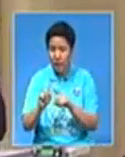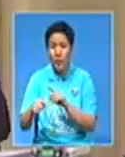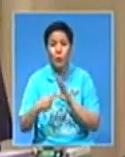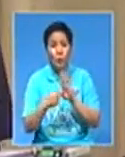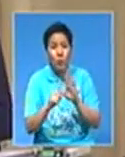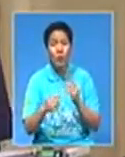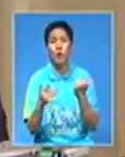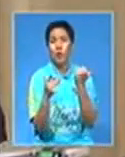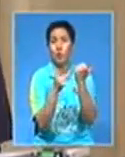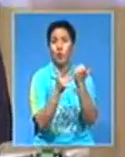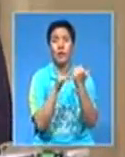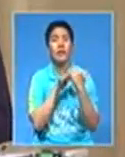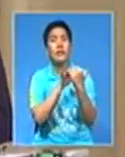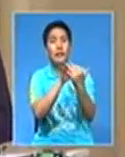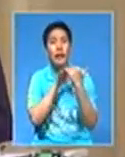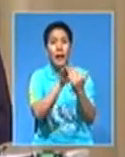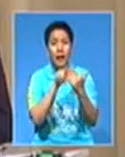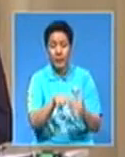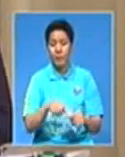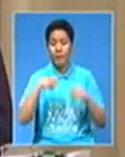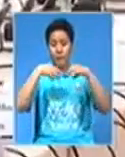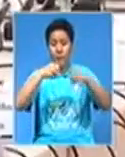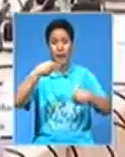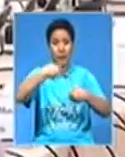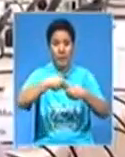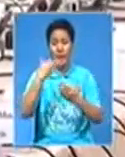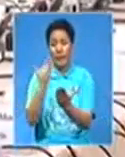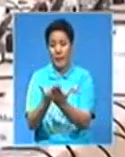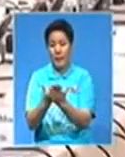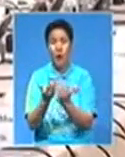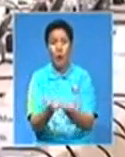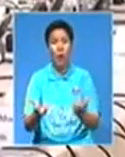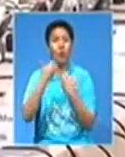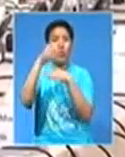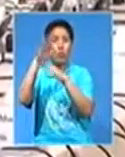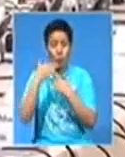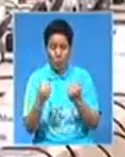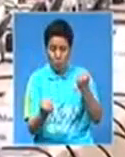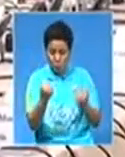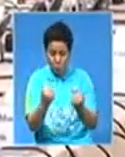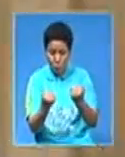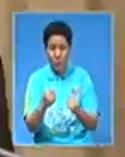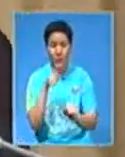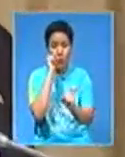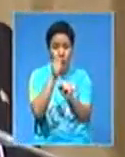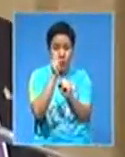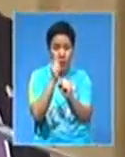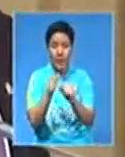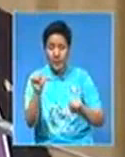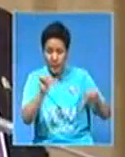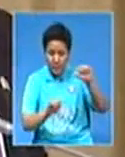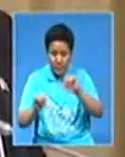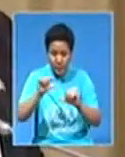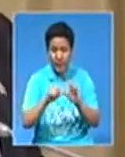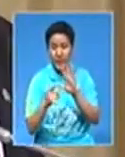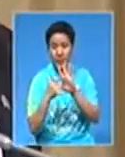เทคโนโลยีสารสนเทศและการสื่อสารพลังงานการเงินโลจิสติกยานยนต์การก่อสร้างเคมีภัณ